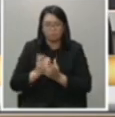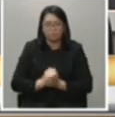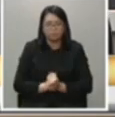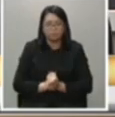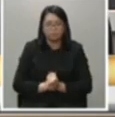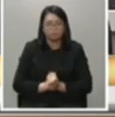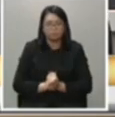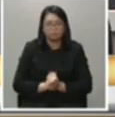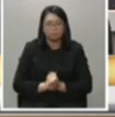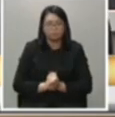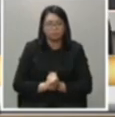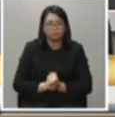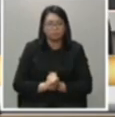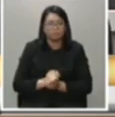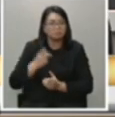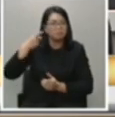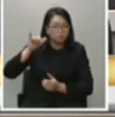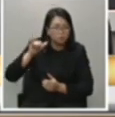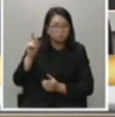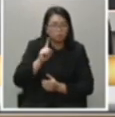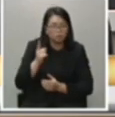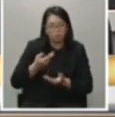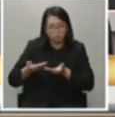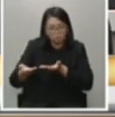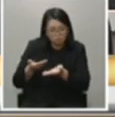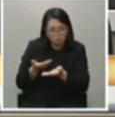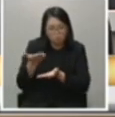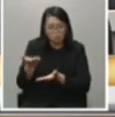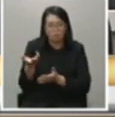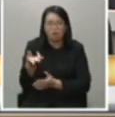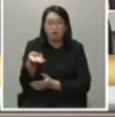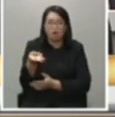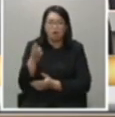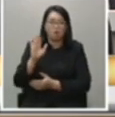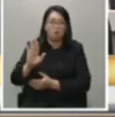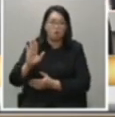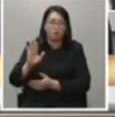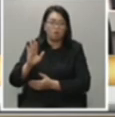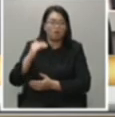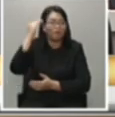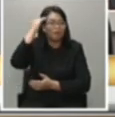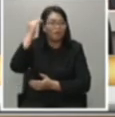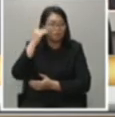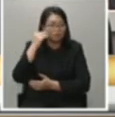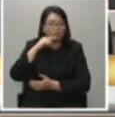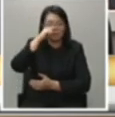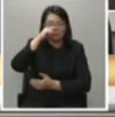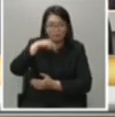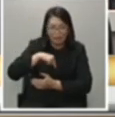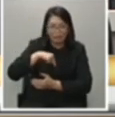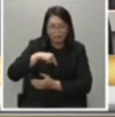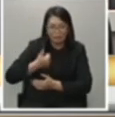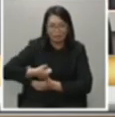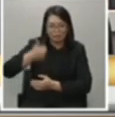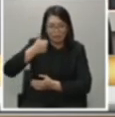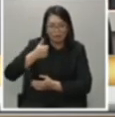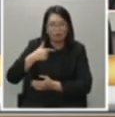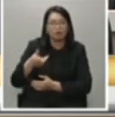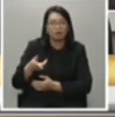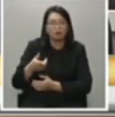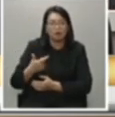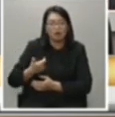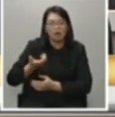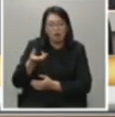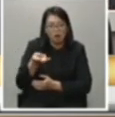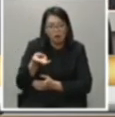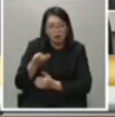ลเอกประยุทธ์ล้มเหลวในการเจรจาขอโควต้าข้าวจากเกาหลีค่ะทำให้ไทยเสียเปรียบได้โควต้าข้าวน้อยกว่าประเทศคู่แข่